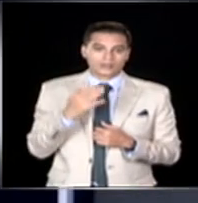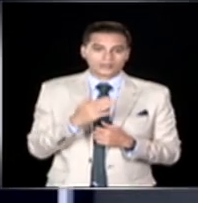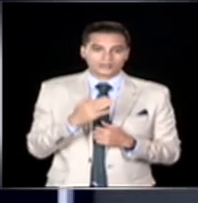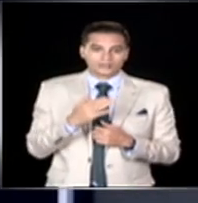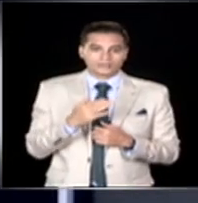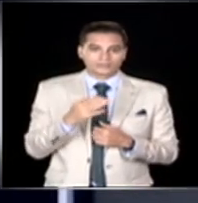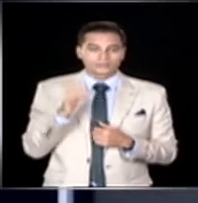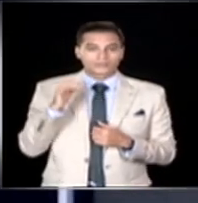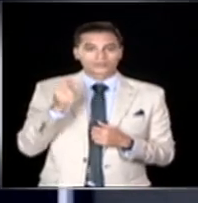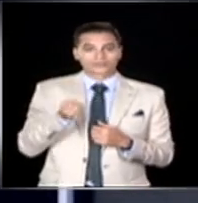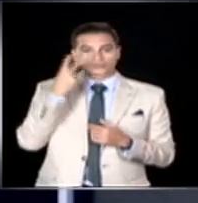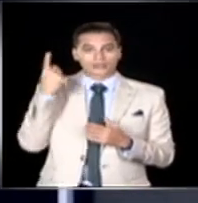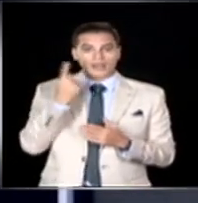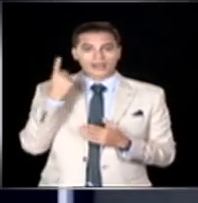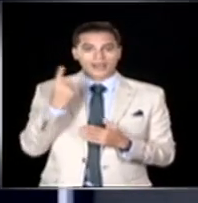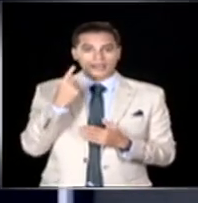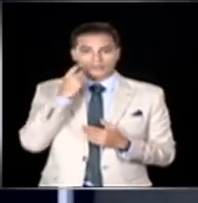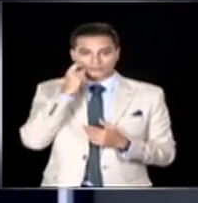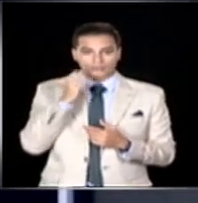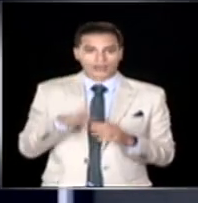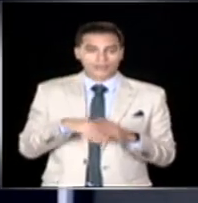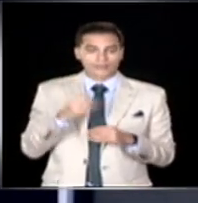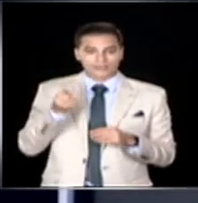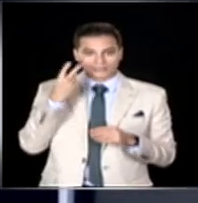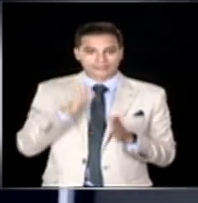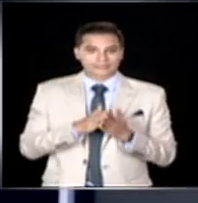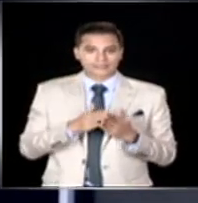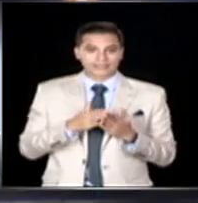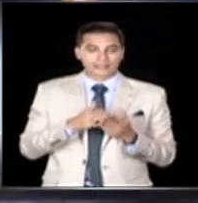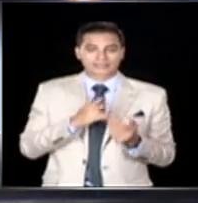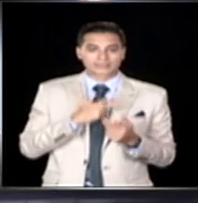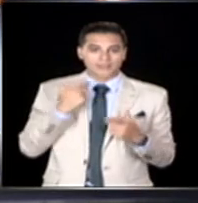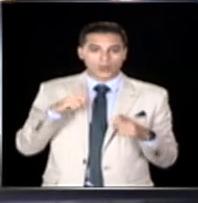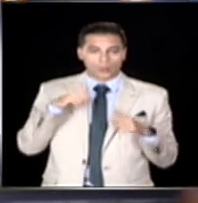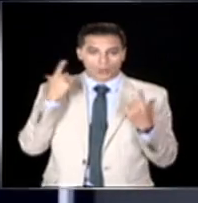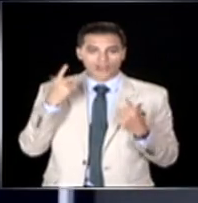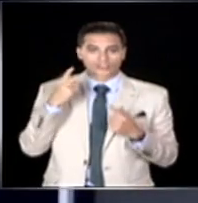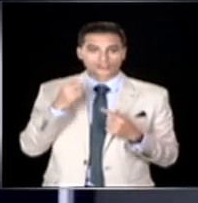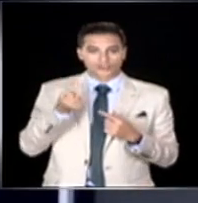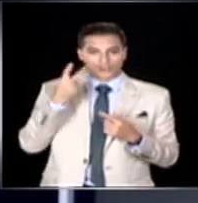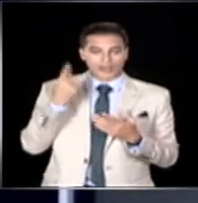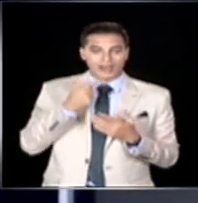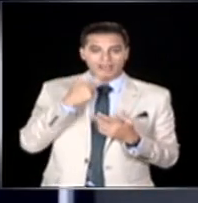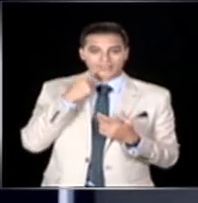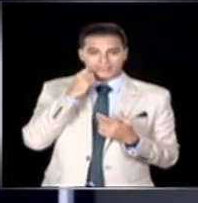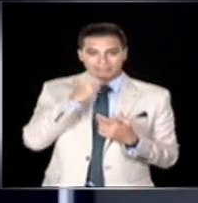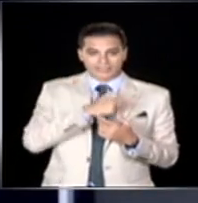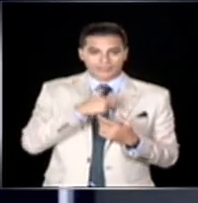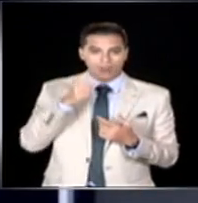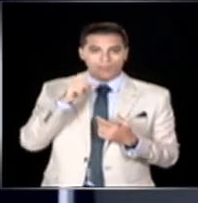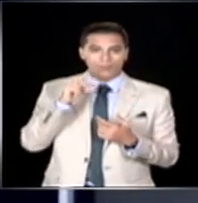هو الشاعر العباسي مؤلف كتاب الوحشيات؟ أبو تمام. ما هو العدد الذري